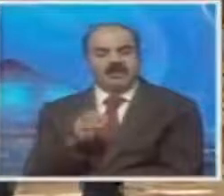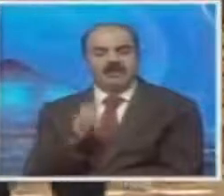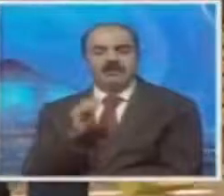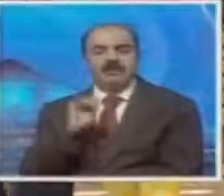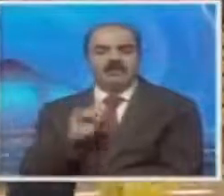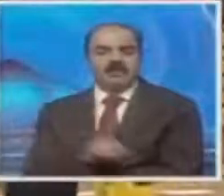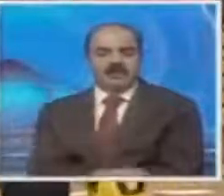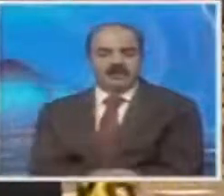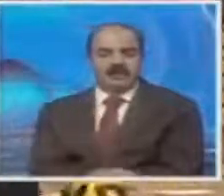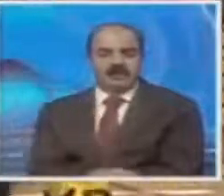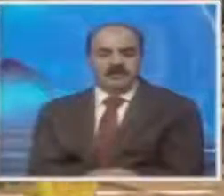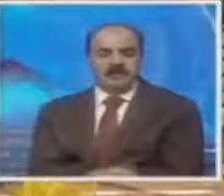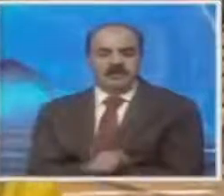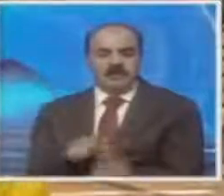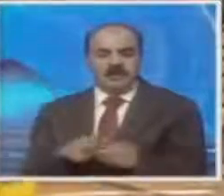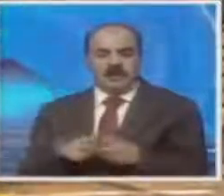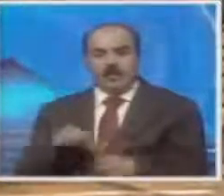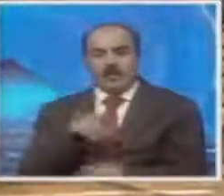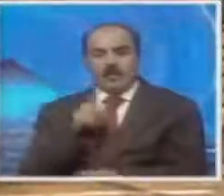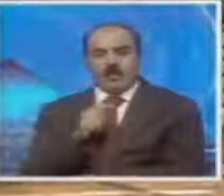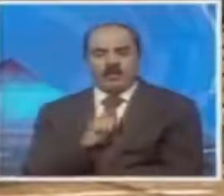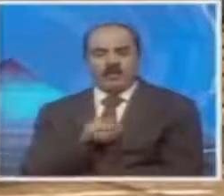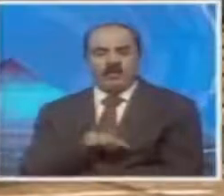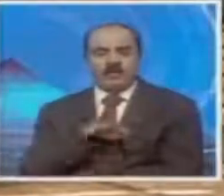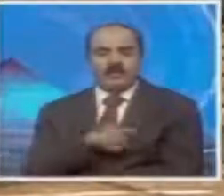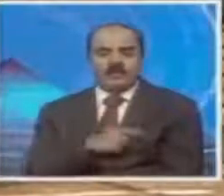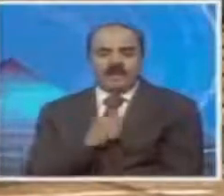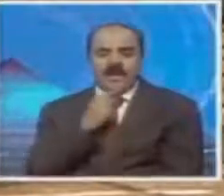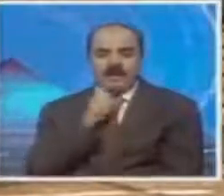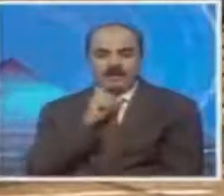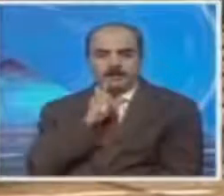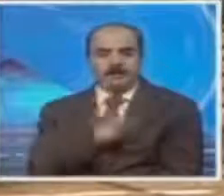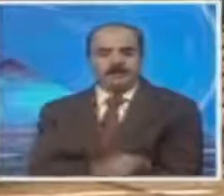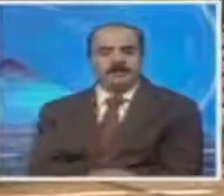30 و40%. من أحد معارض كلنا واحد برمسيس، كريم كمال، التلفزيون المصري.